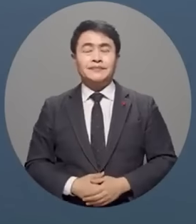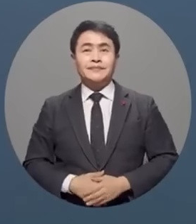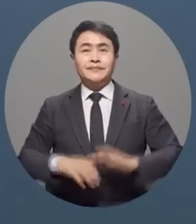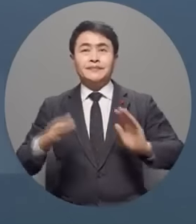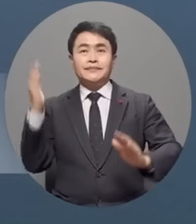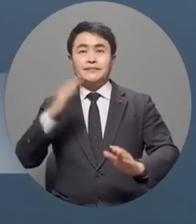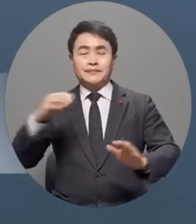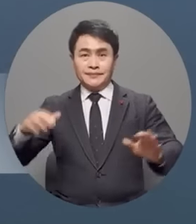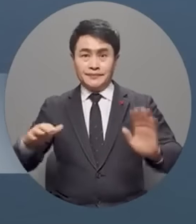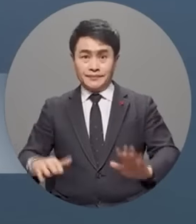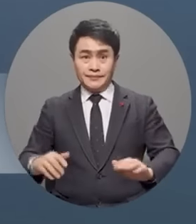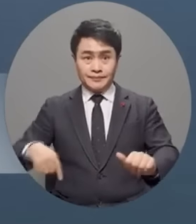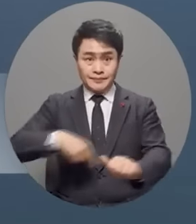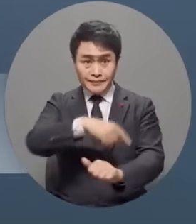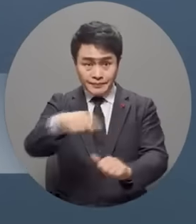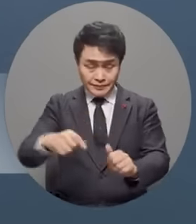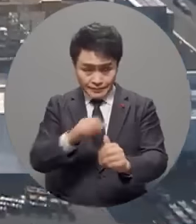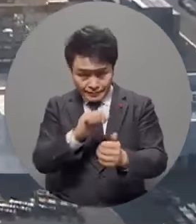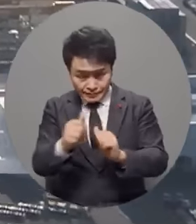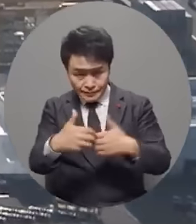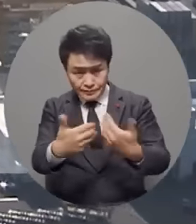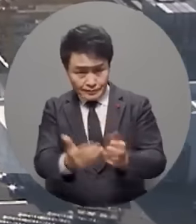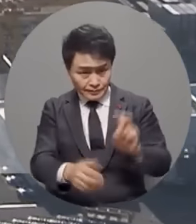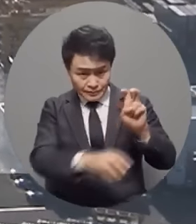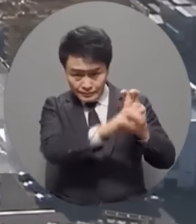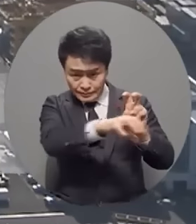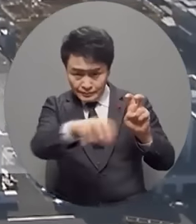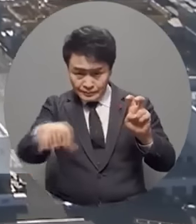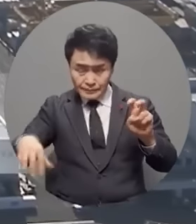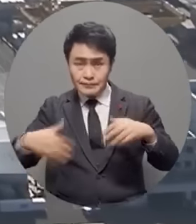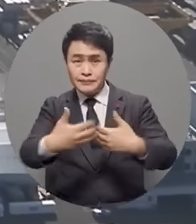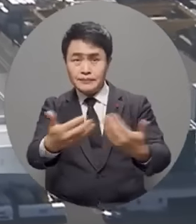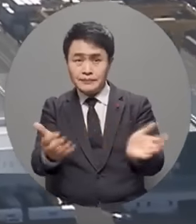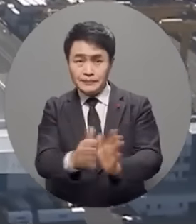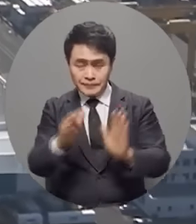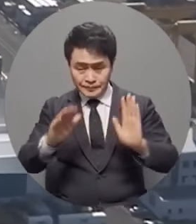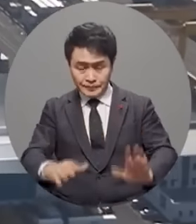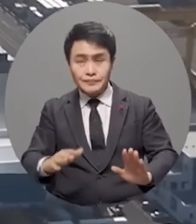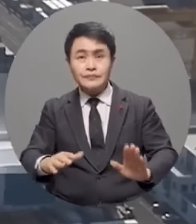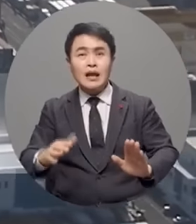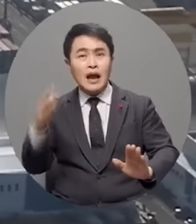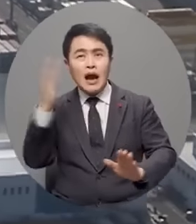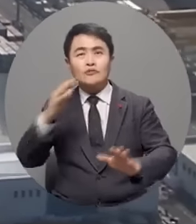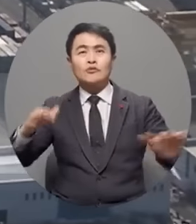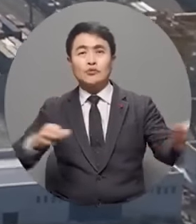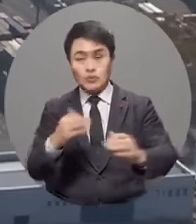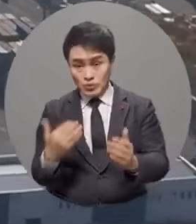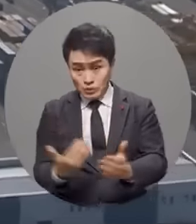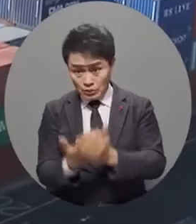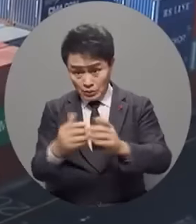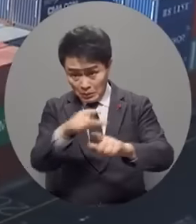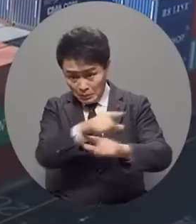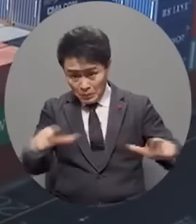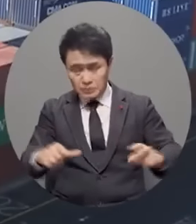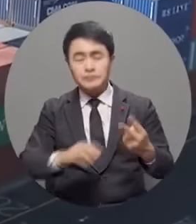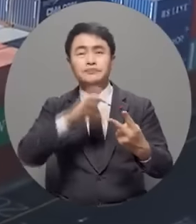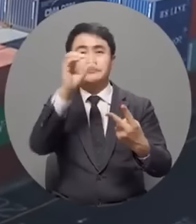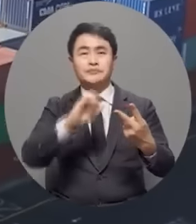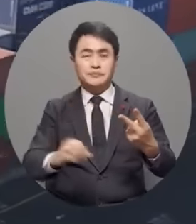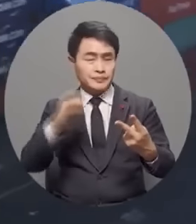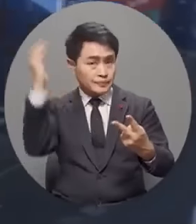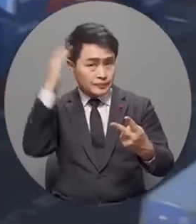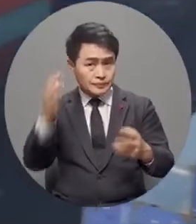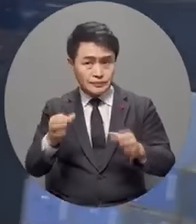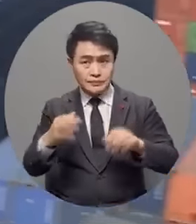국내외 주요 연구기관과 증권사 20곳이 전망한 새해 우리 경제의 연간 성장률은 평균 2%입니다.